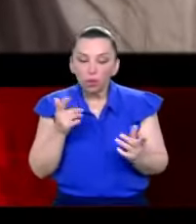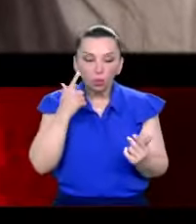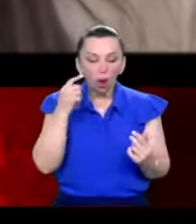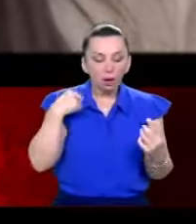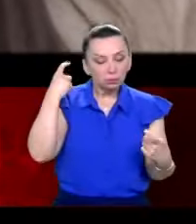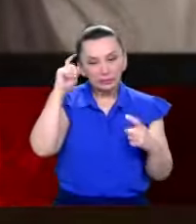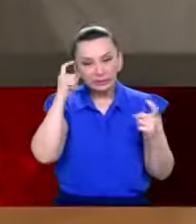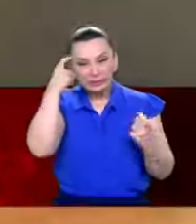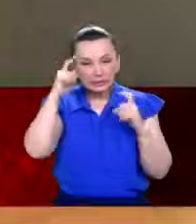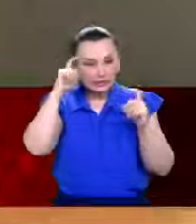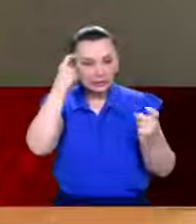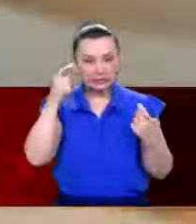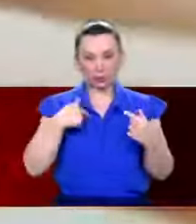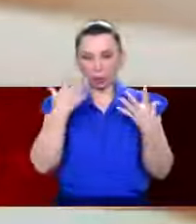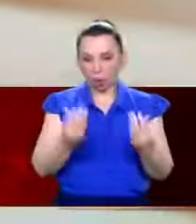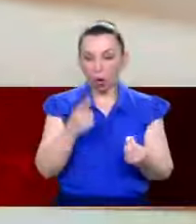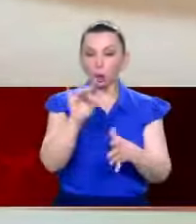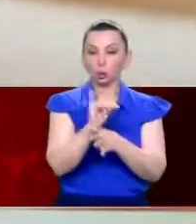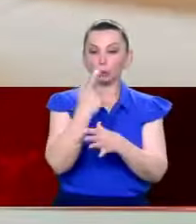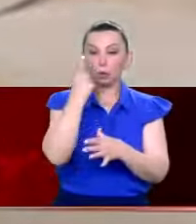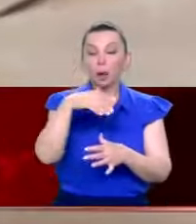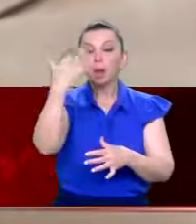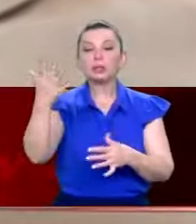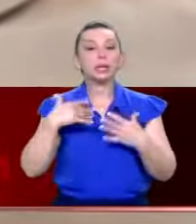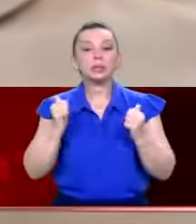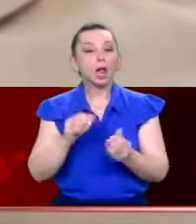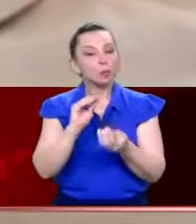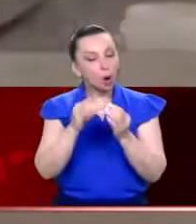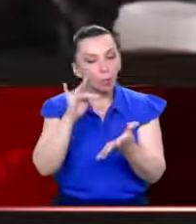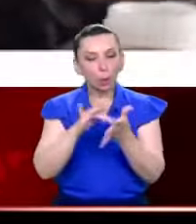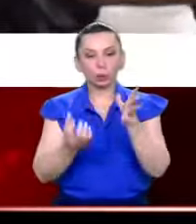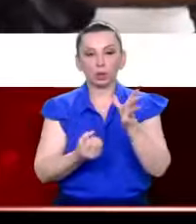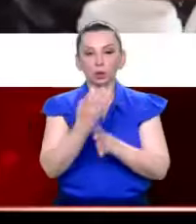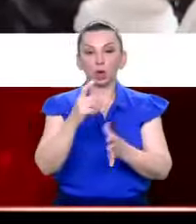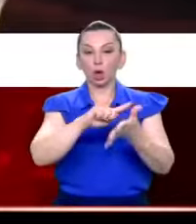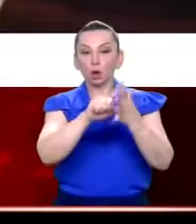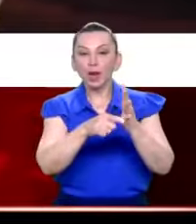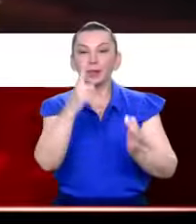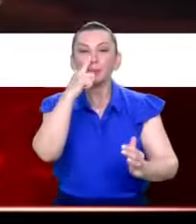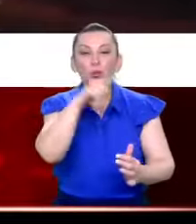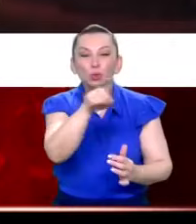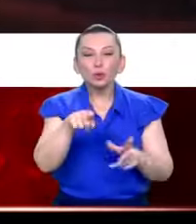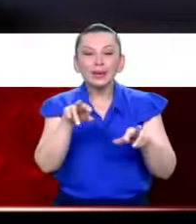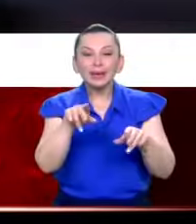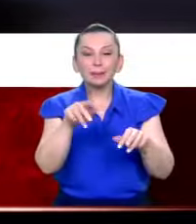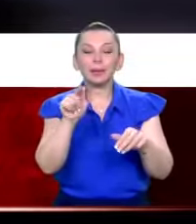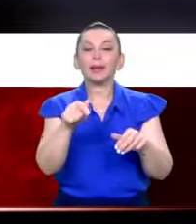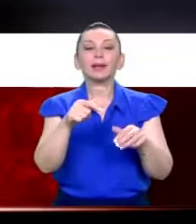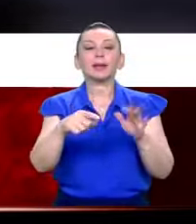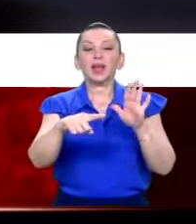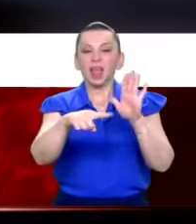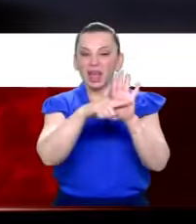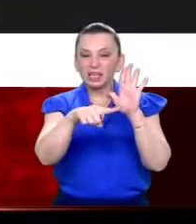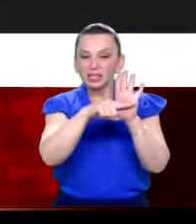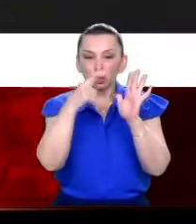bu beni etkileyebiliyor uzmanlara göre başka sağlık sorunları da ortaya çıkabilir yöneticilerin desteğinin eksikliği